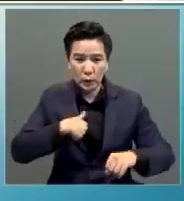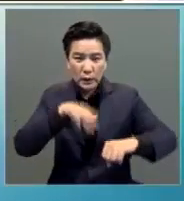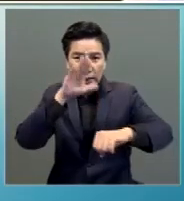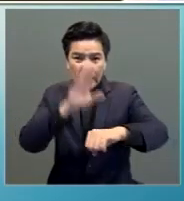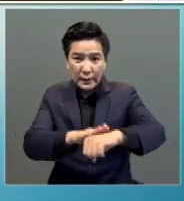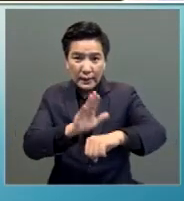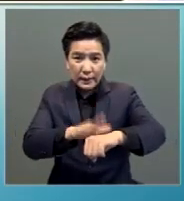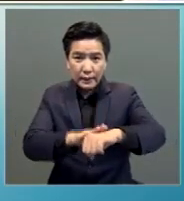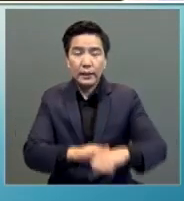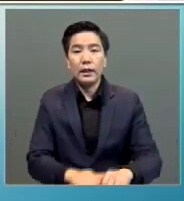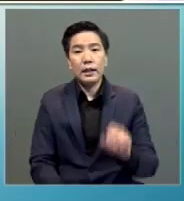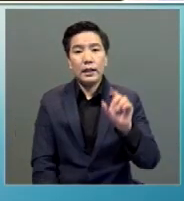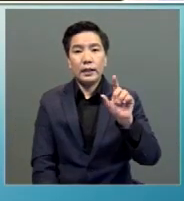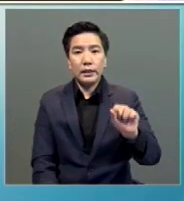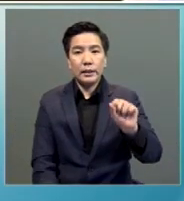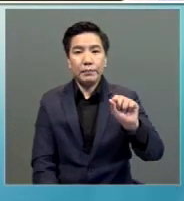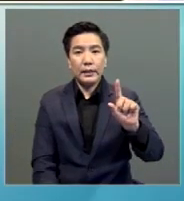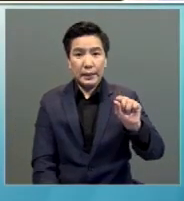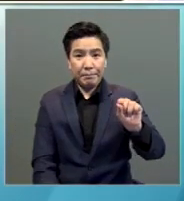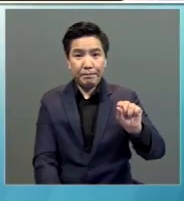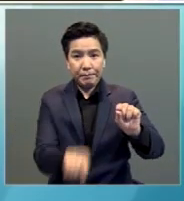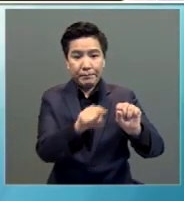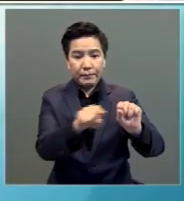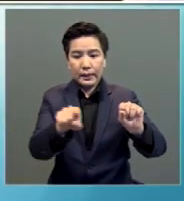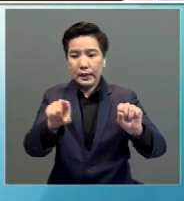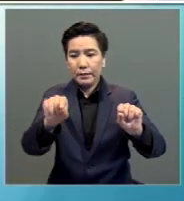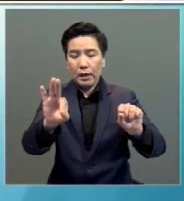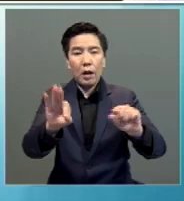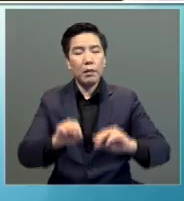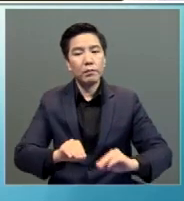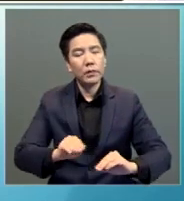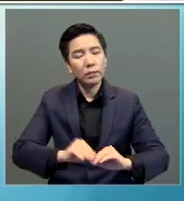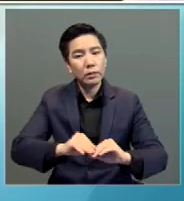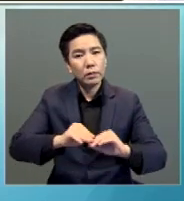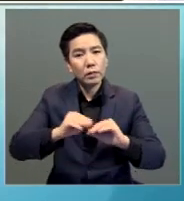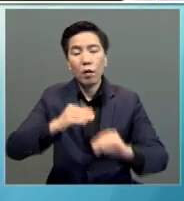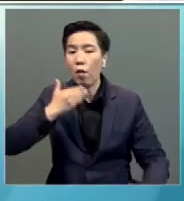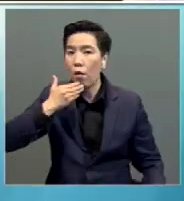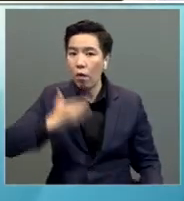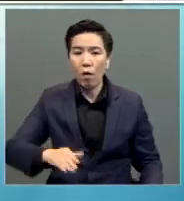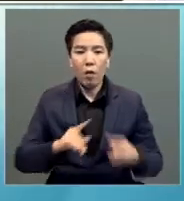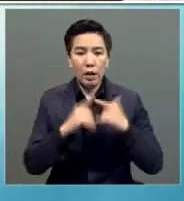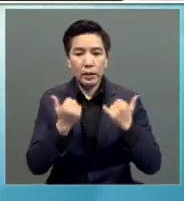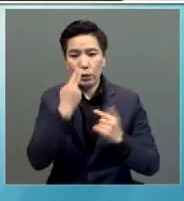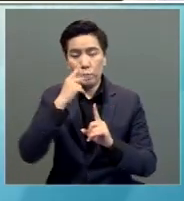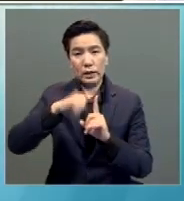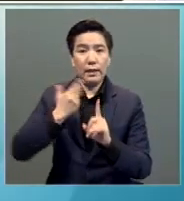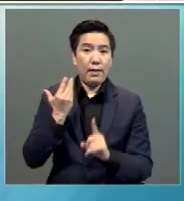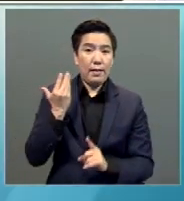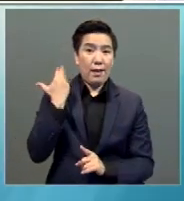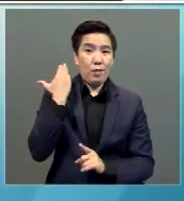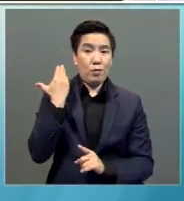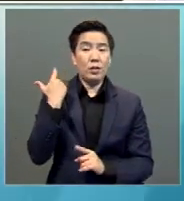เน้นย้ำคือ20ถึง29ปีซึ่งเพิ่มขึ้นตลอดตั้งแต่ช่วงของเดือนที่ผ่านม